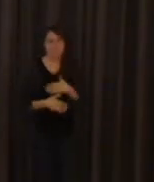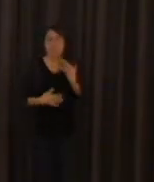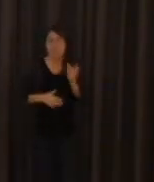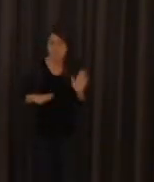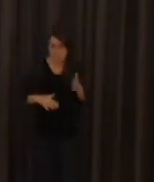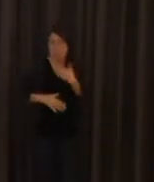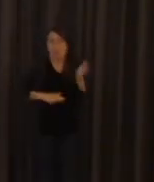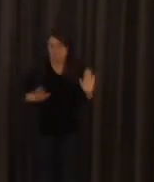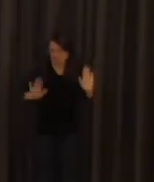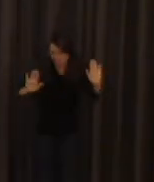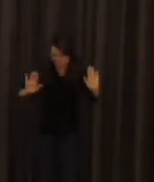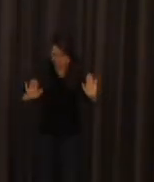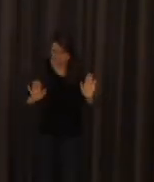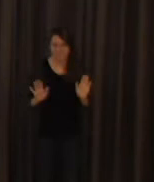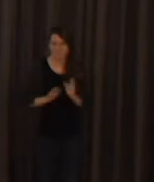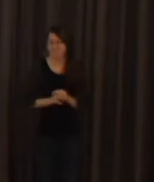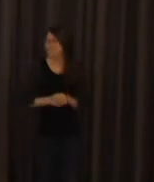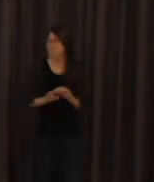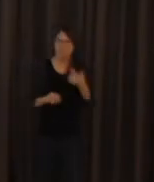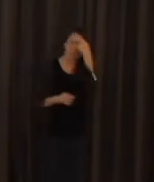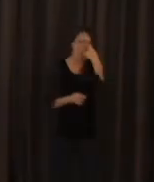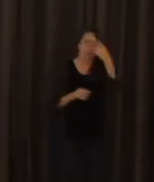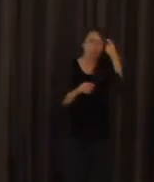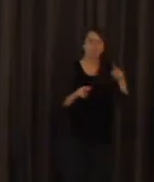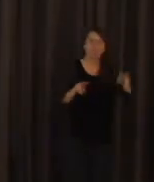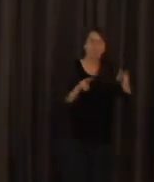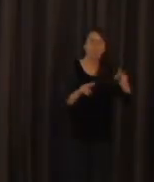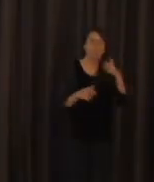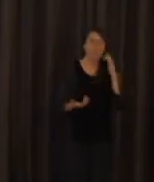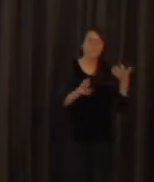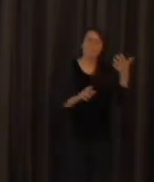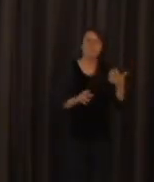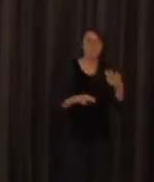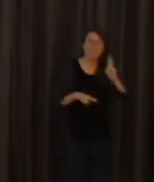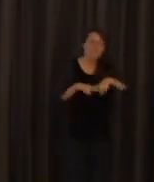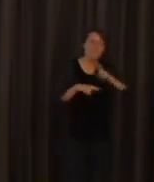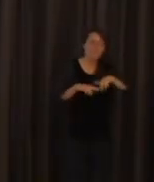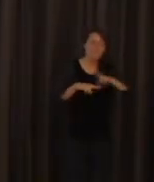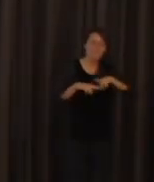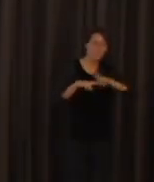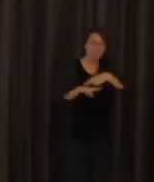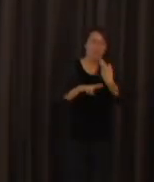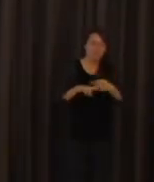Recordo el cas d'un casament, d'una celebració d'un casament entre persones sordes.